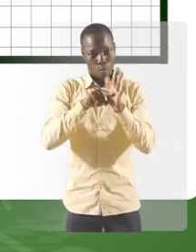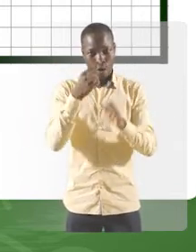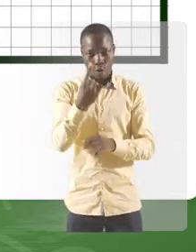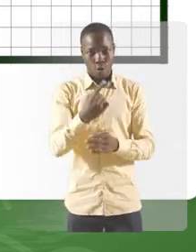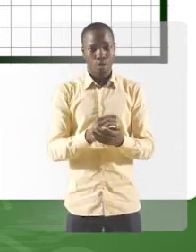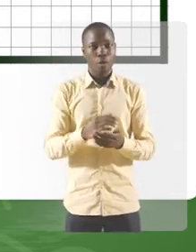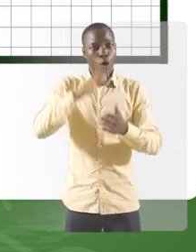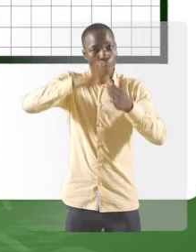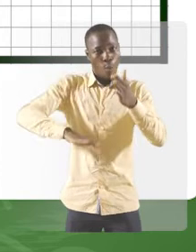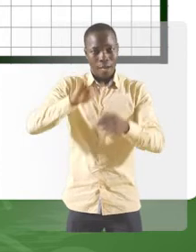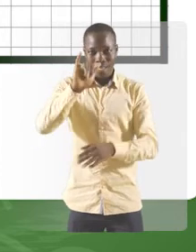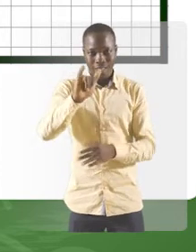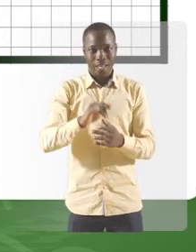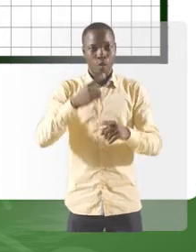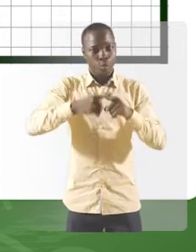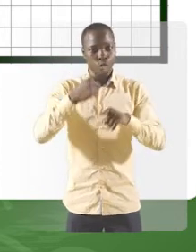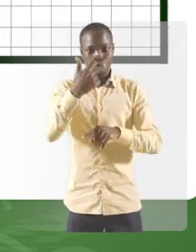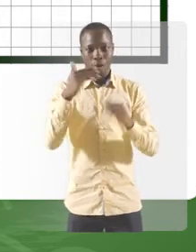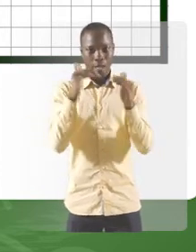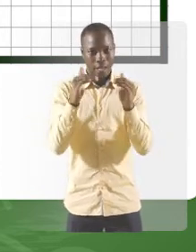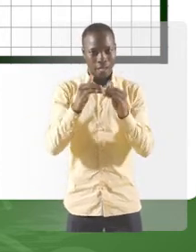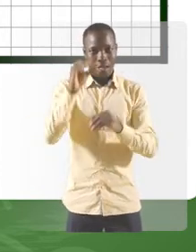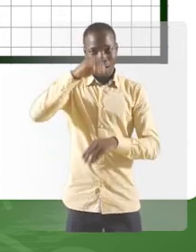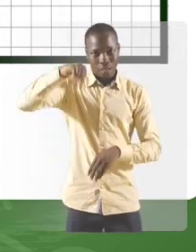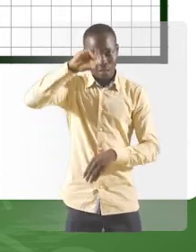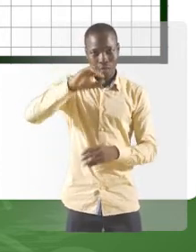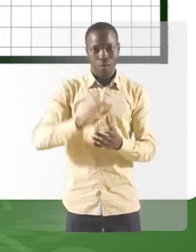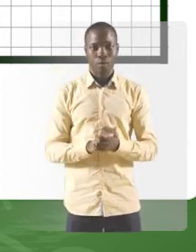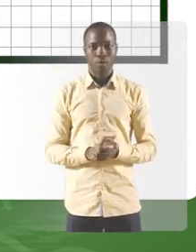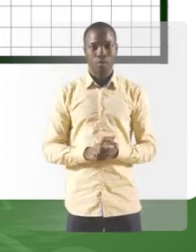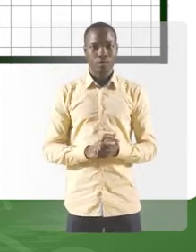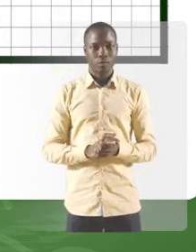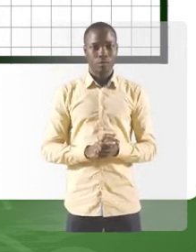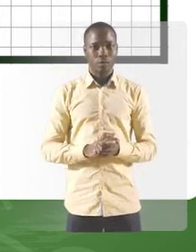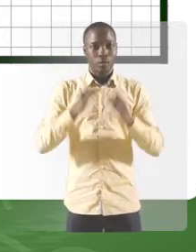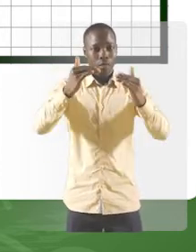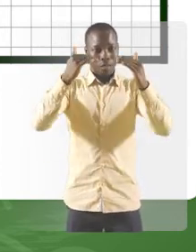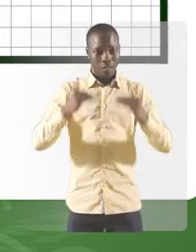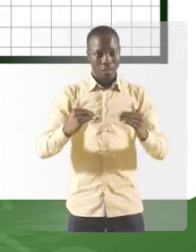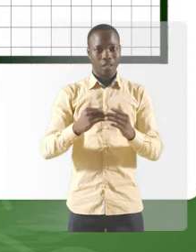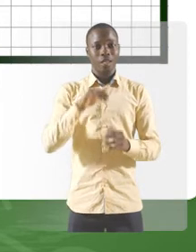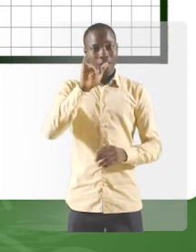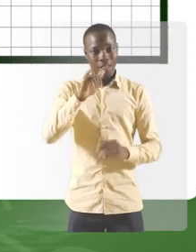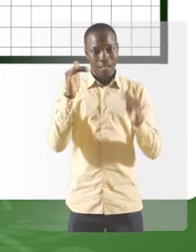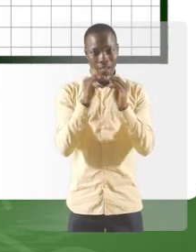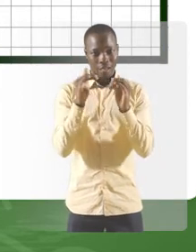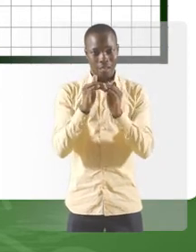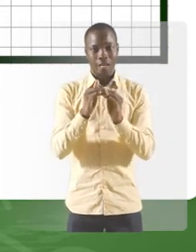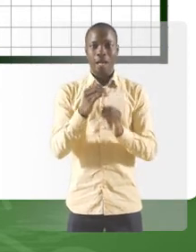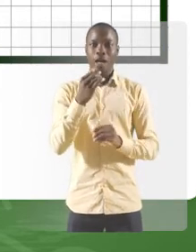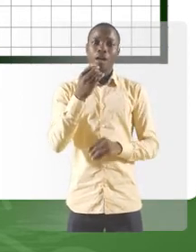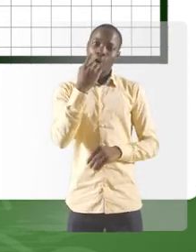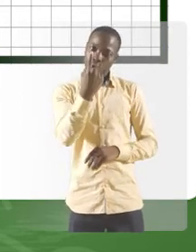1 moins y plus 3 égale à 0. On obtient y égale à